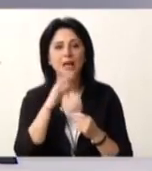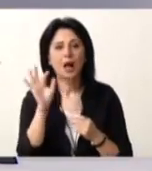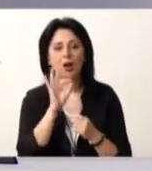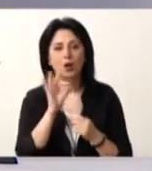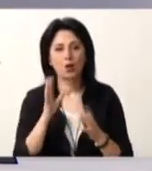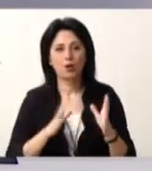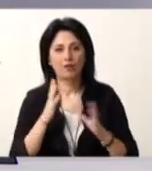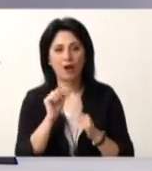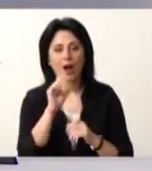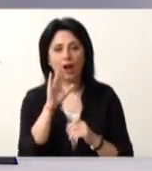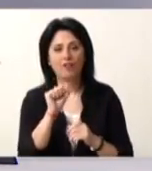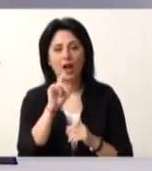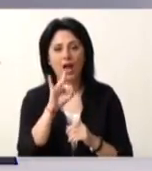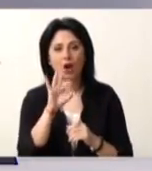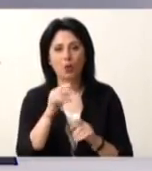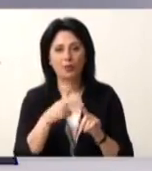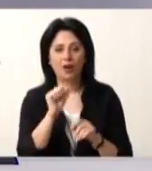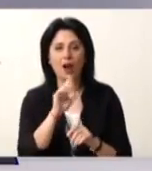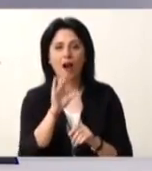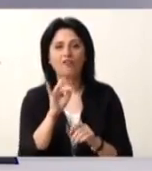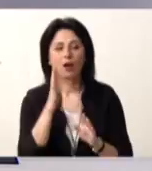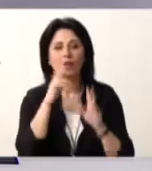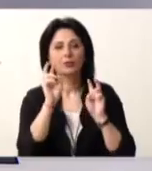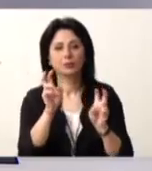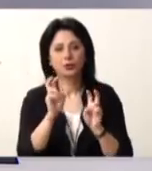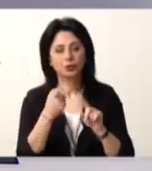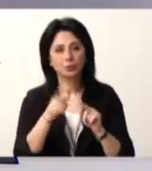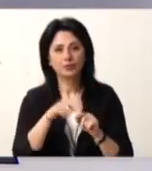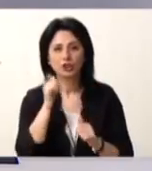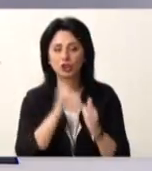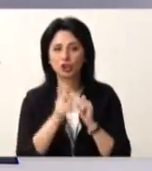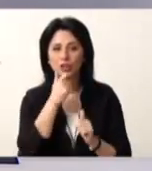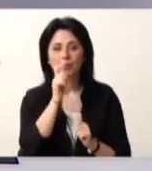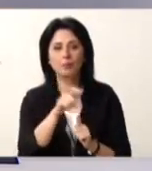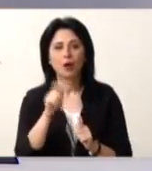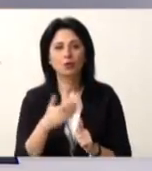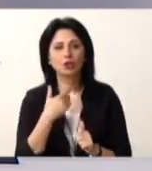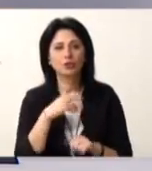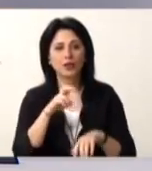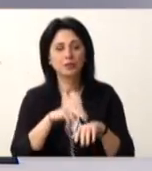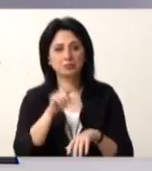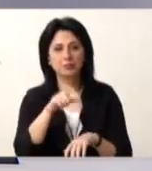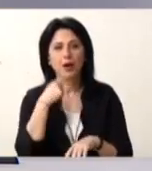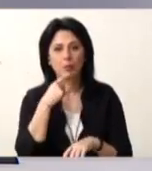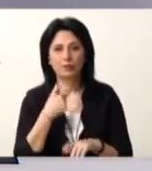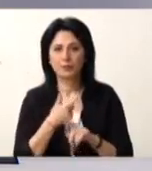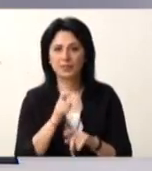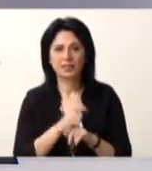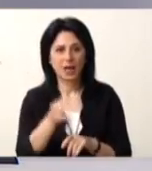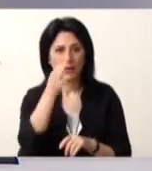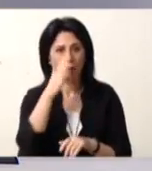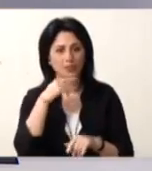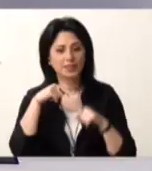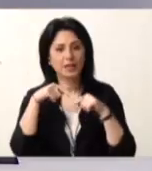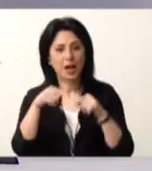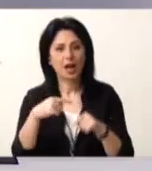ვარჯიშზე, ანუ აკვაერობიკაზე, ან აკვაპილატესზე, როგორც მოგწონთ. ძალიან ხშირად ჩვენი მაყურებლები და ჩემი პაციენტები ამბობენ, რომ მე ძალიან მომწონს